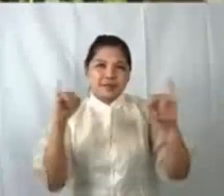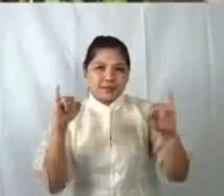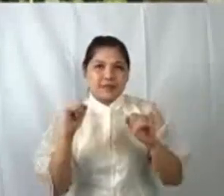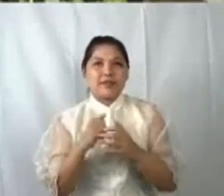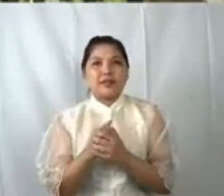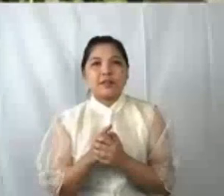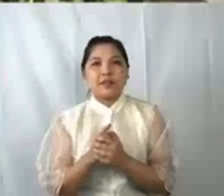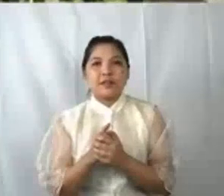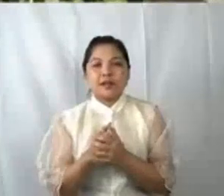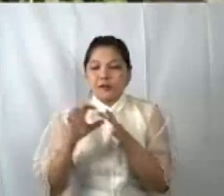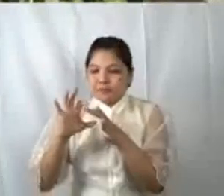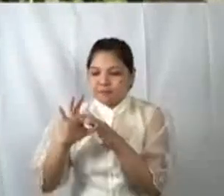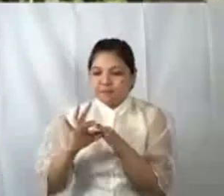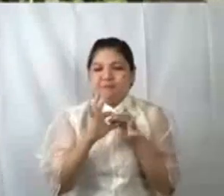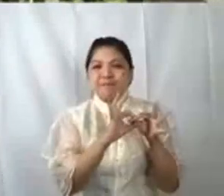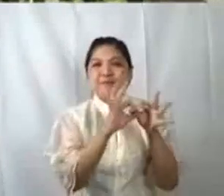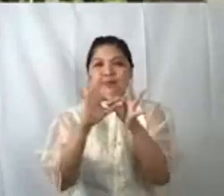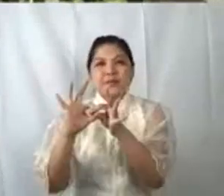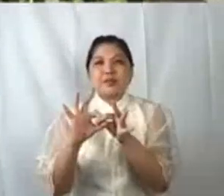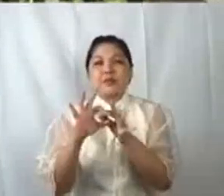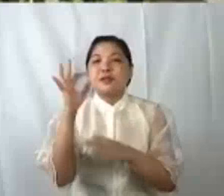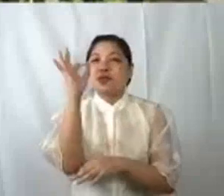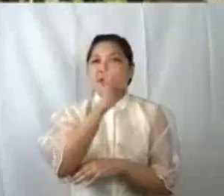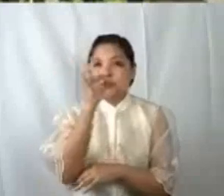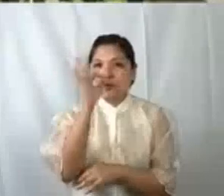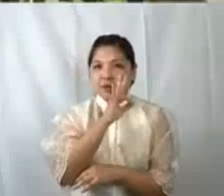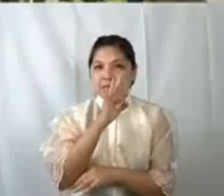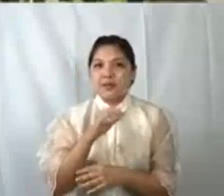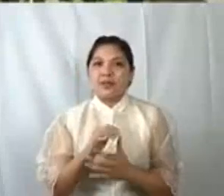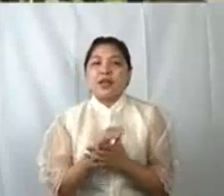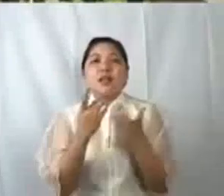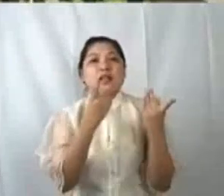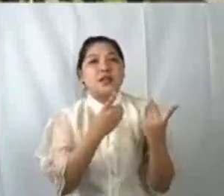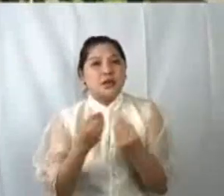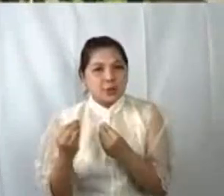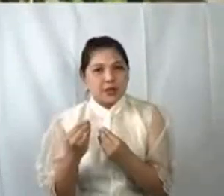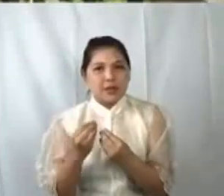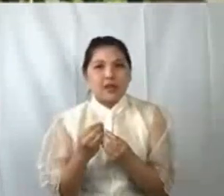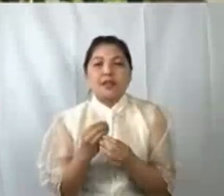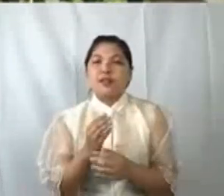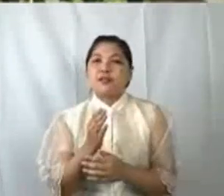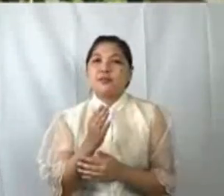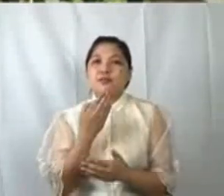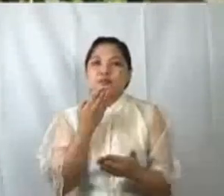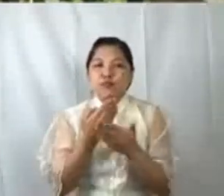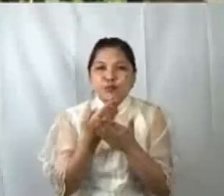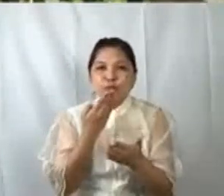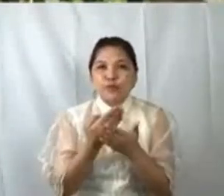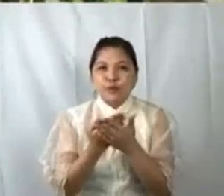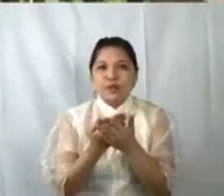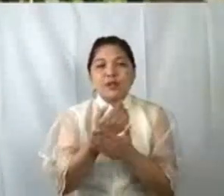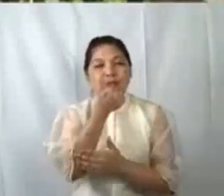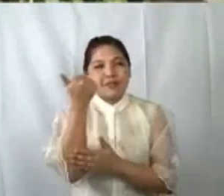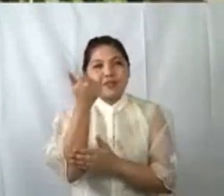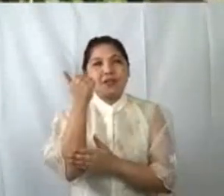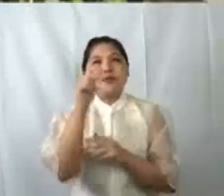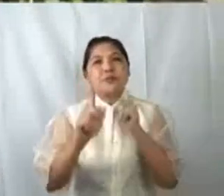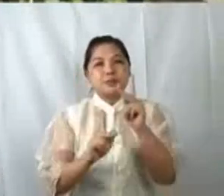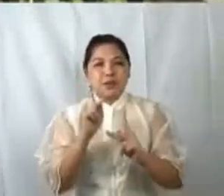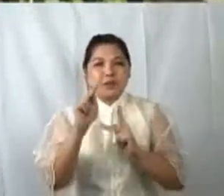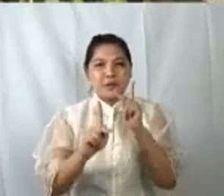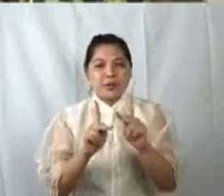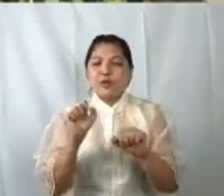ay pagbubuklod ng mga Pilipino, ating gawin ang kabutihan sa ating kapwa